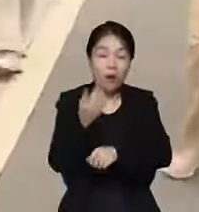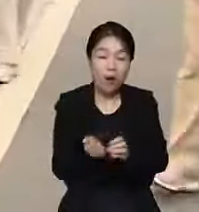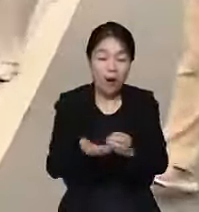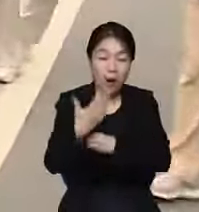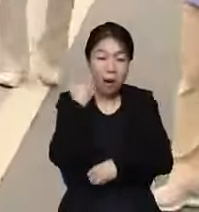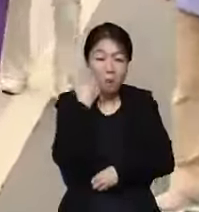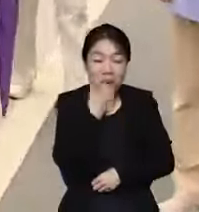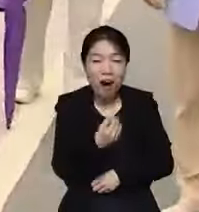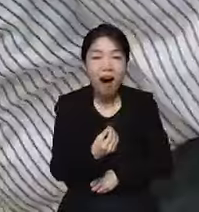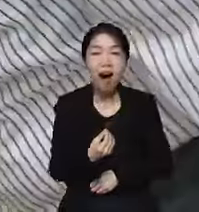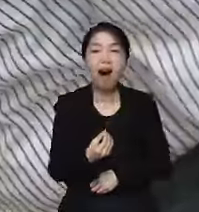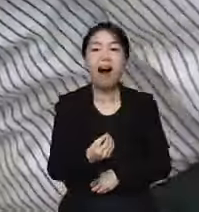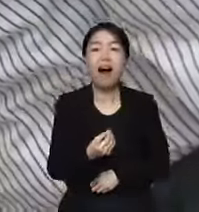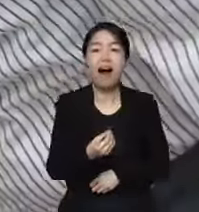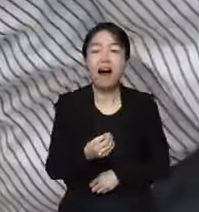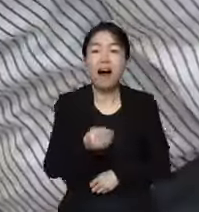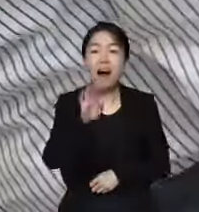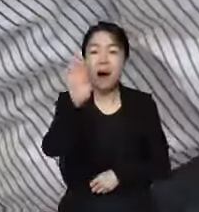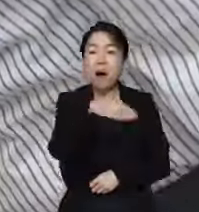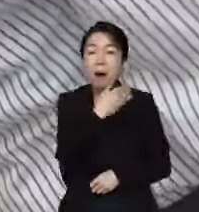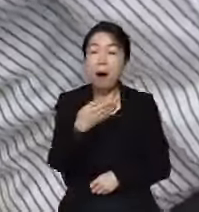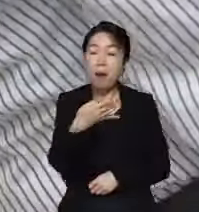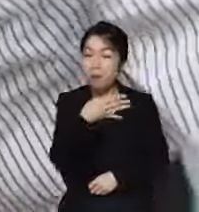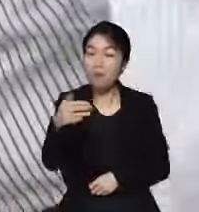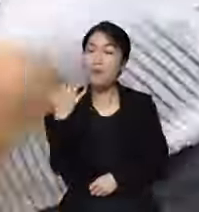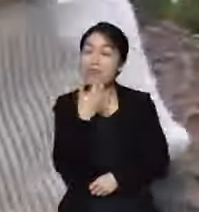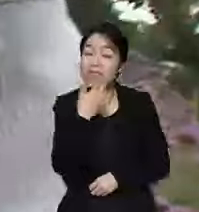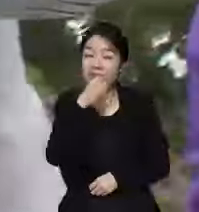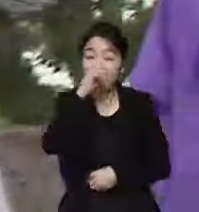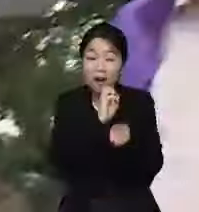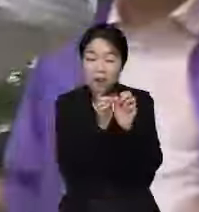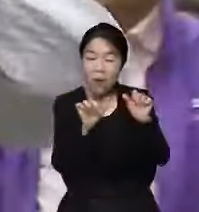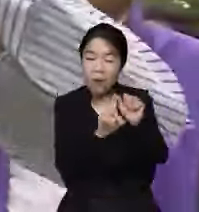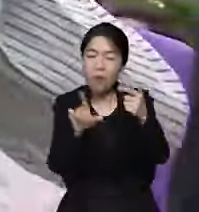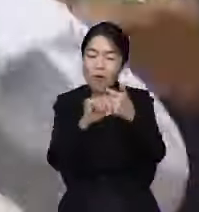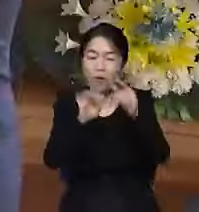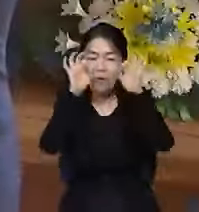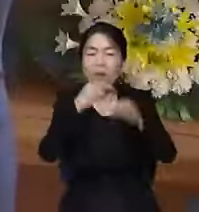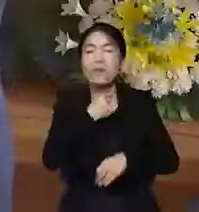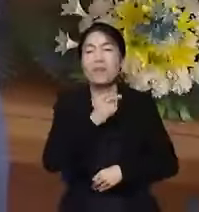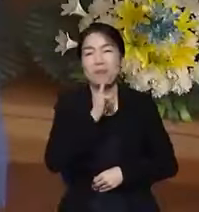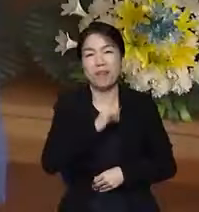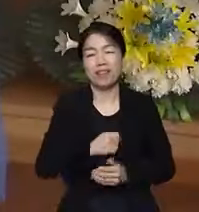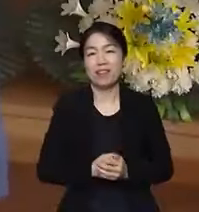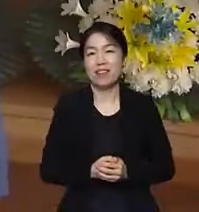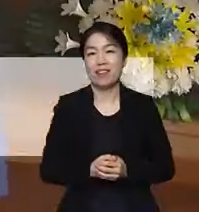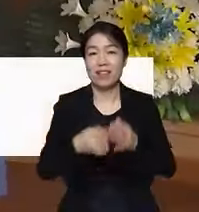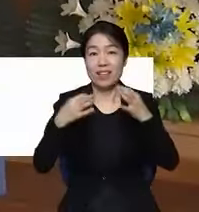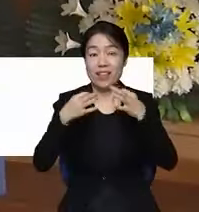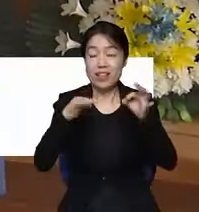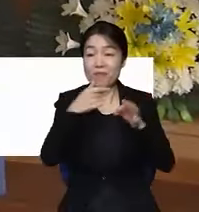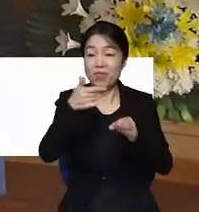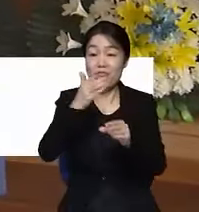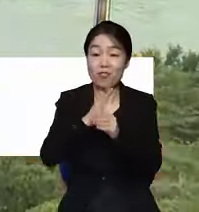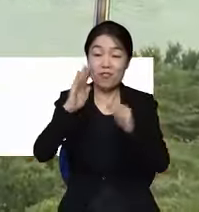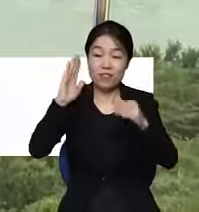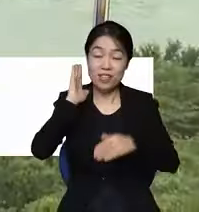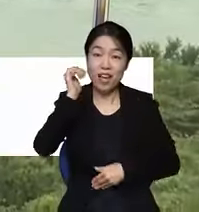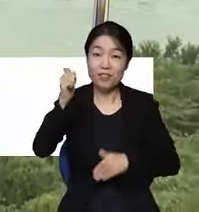만끽하며 딥퍼플 장미를 5, 6월에 퍼플섬에서 볼 수 있기를 희망했습니다. 이어 김대중 대통령